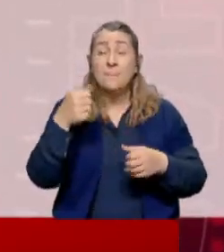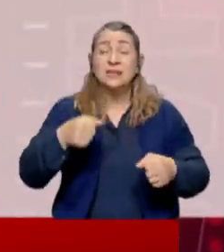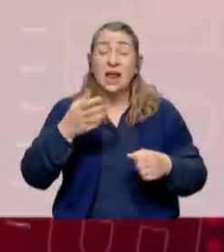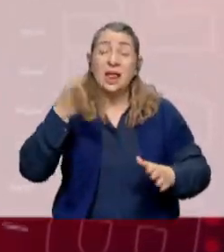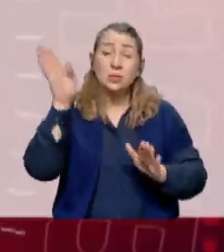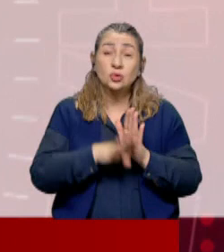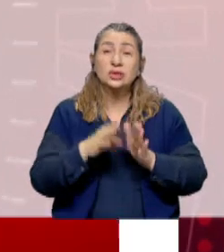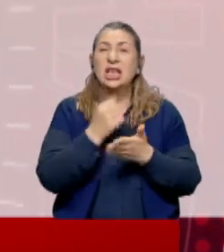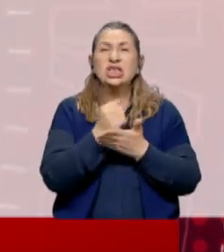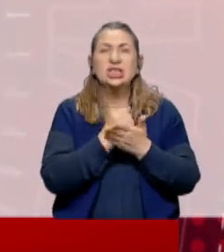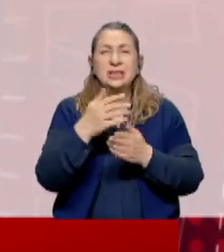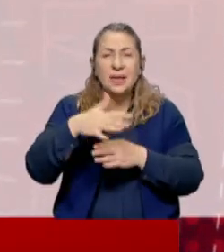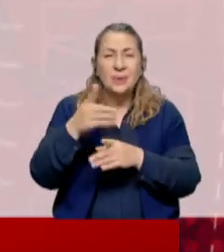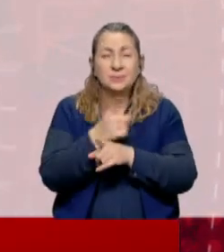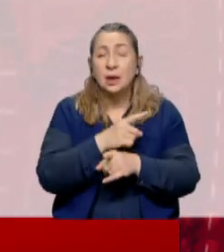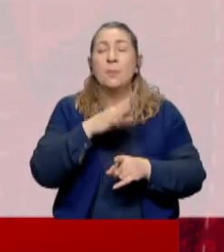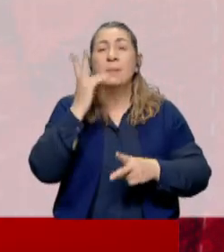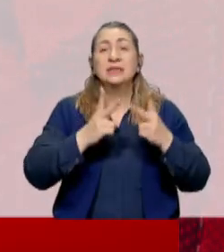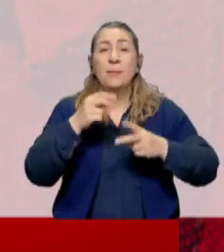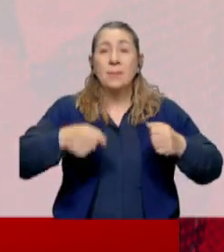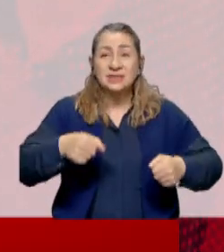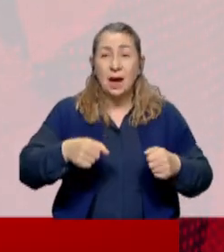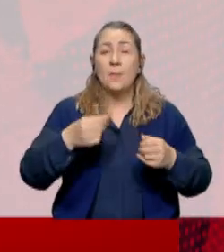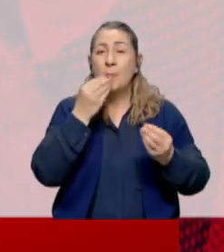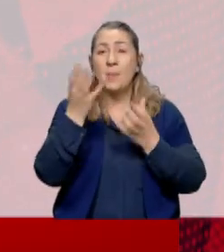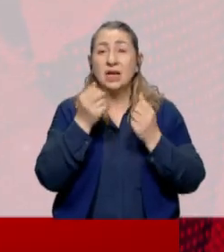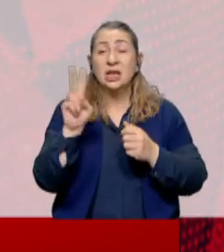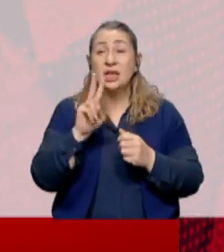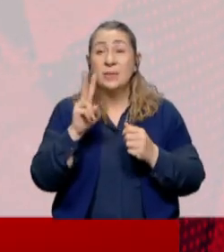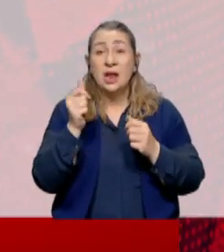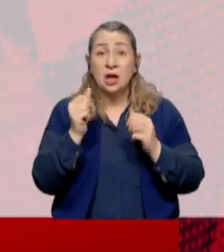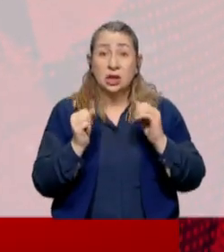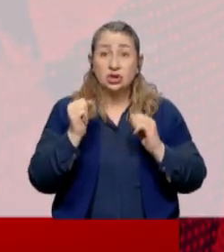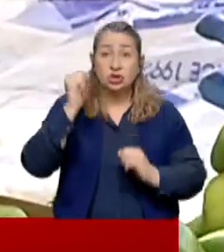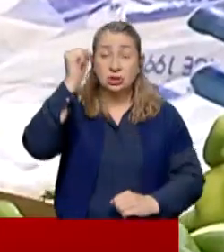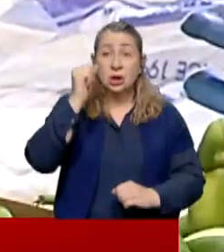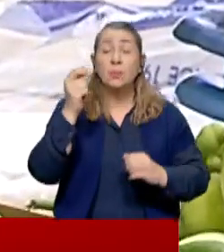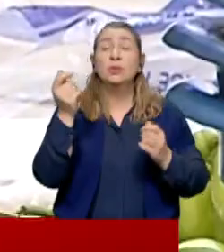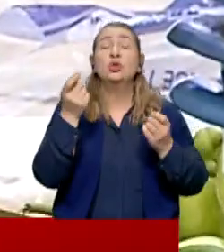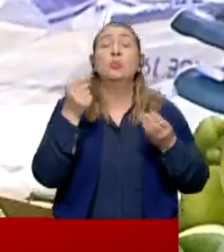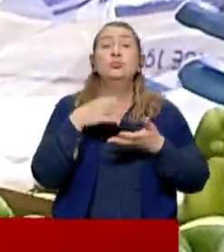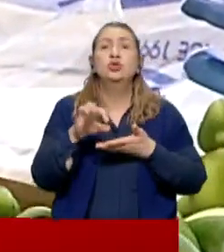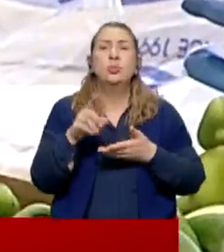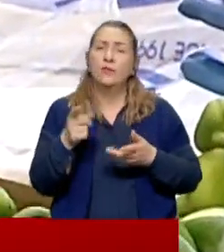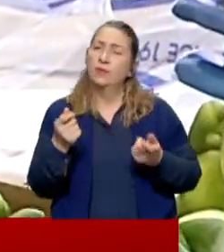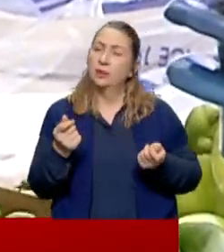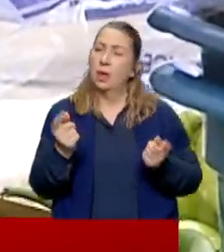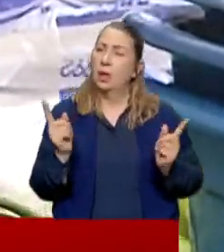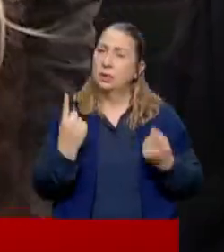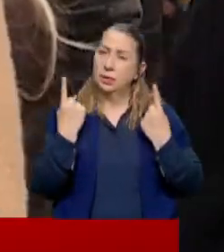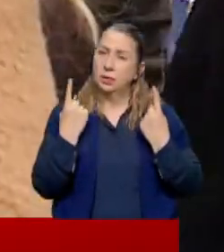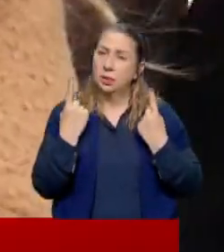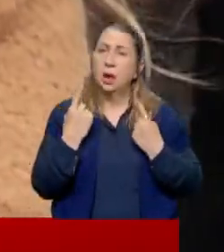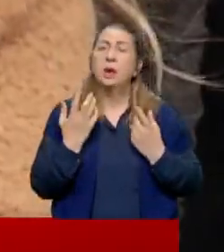en ucuzları olan yeşilliklerin fiyatı bazı pazar ve marketlerde 20 liraya kadar dayandı birçok bütçe bu fiyatlara